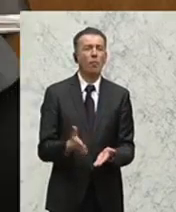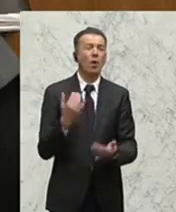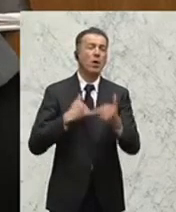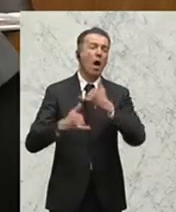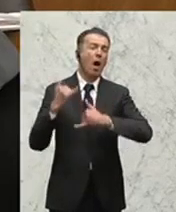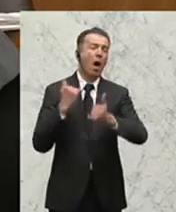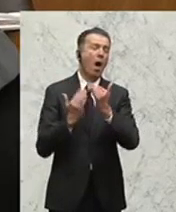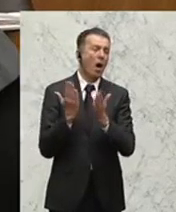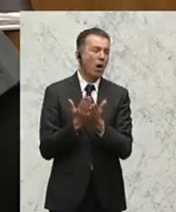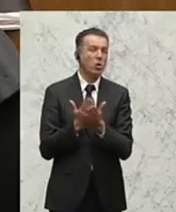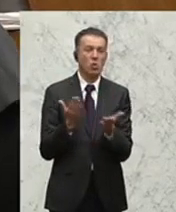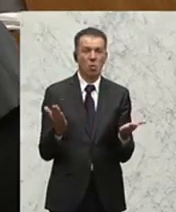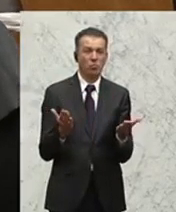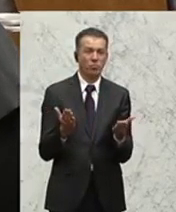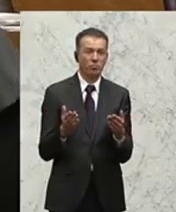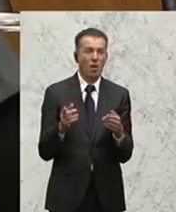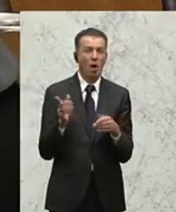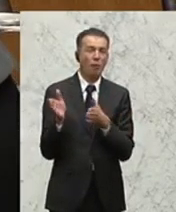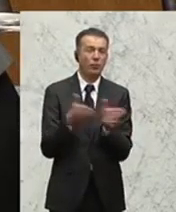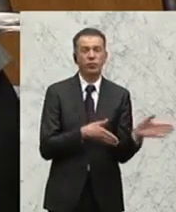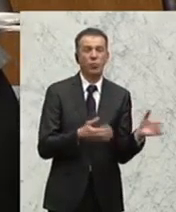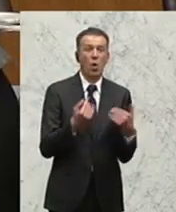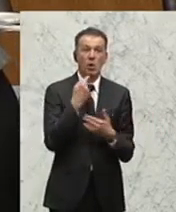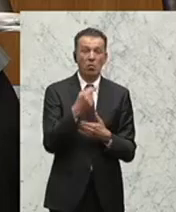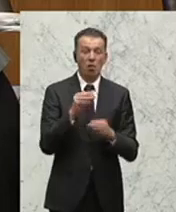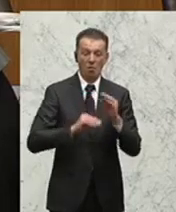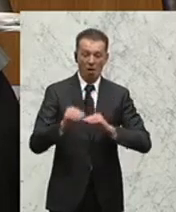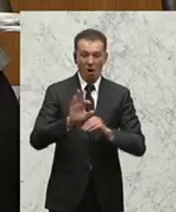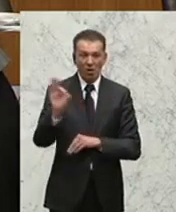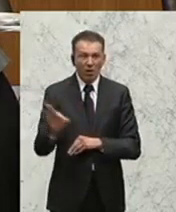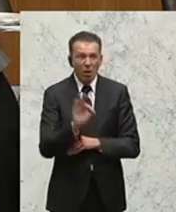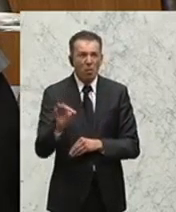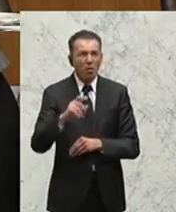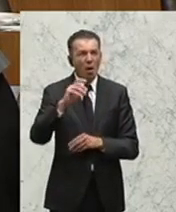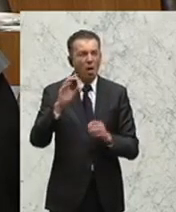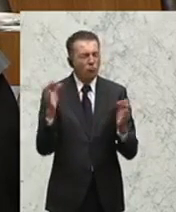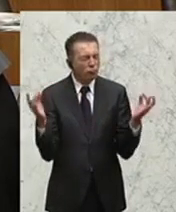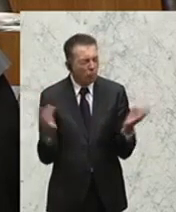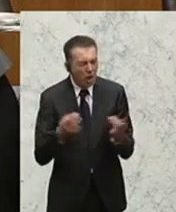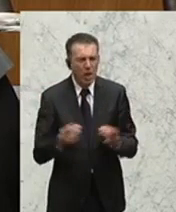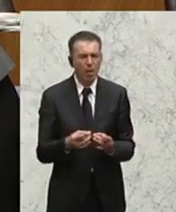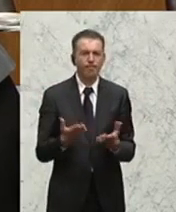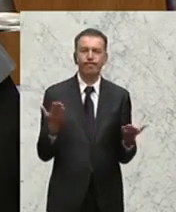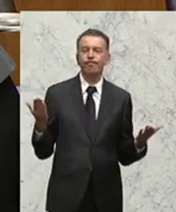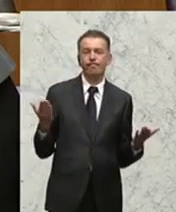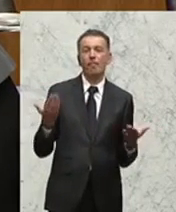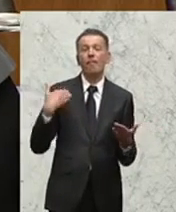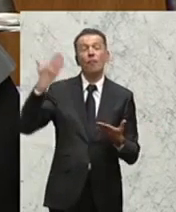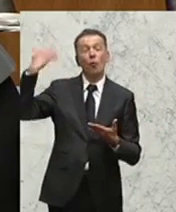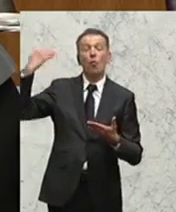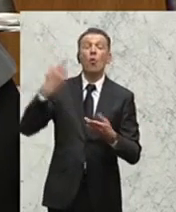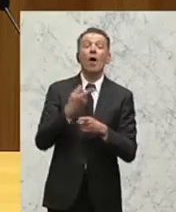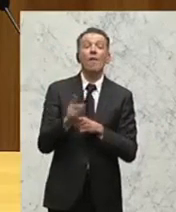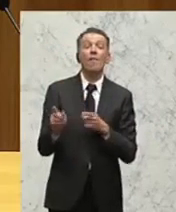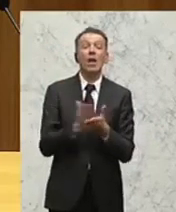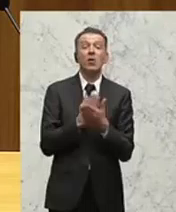Jahren bereits. Heute hier dann die Vereine zu kriminalisieren und sagen, das sind die Schlimmen, das sind die Folgen von Fehlentscheidungen.